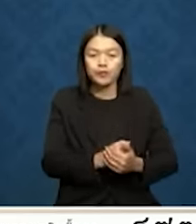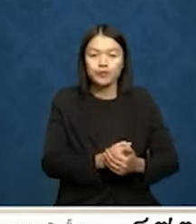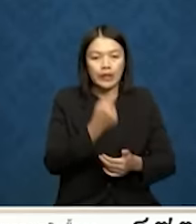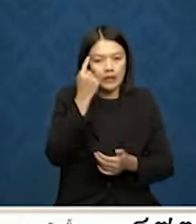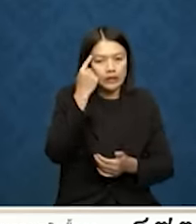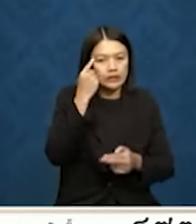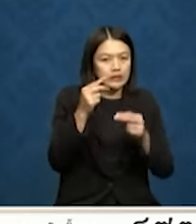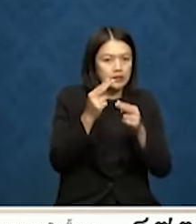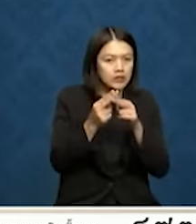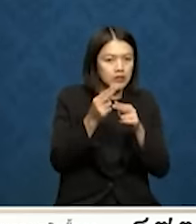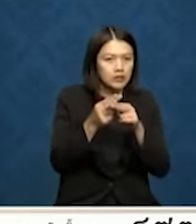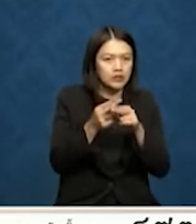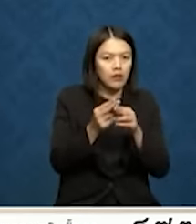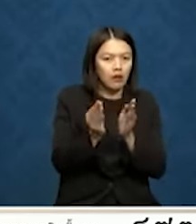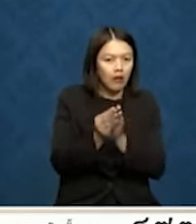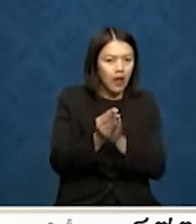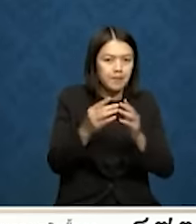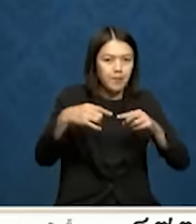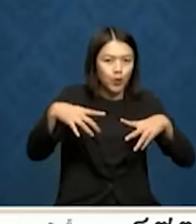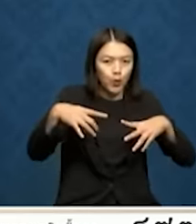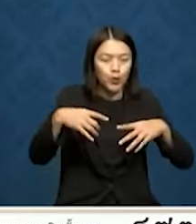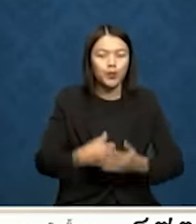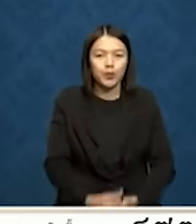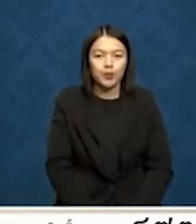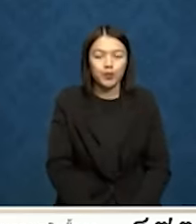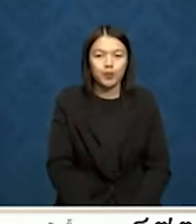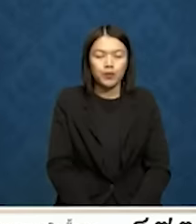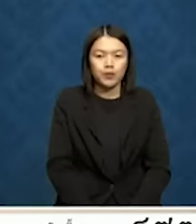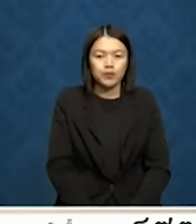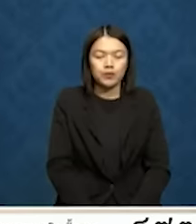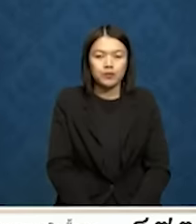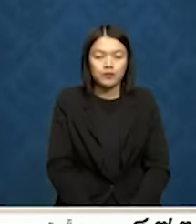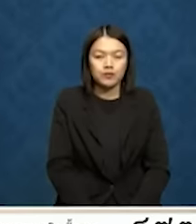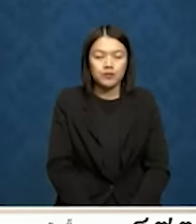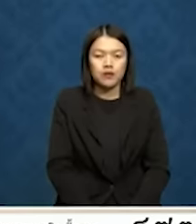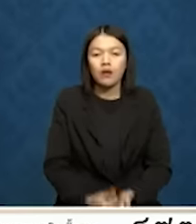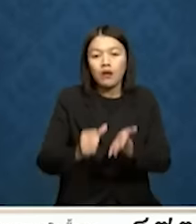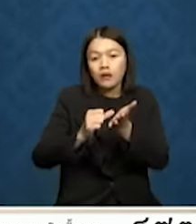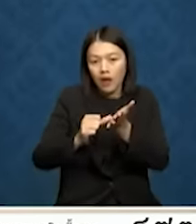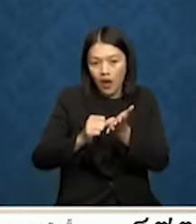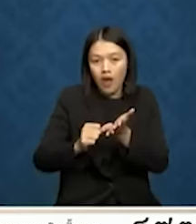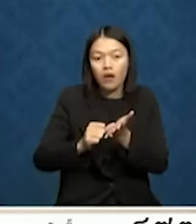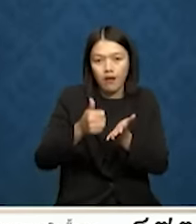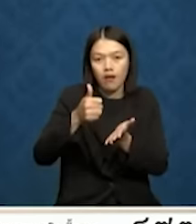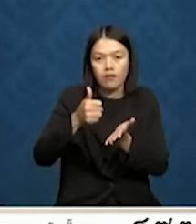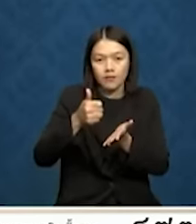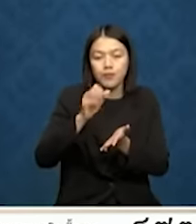ว่าคะแนนไม่ตรงกันก็จะมีการขอแก้ไขในระหว่างนั้น